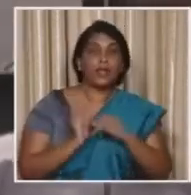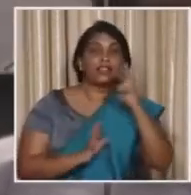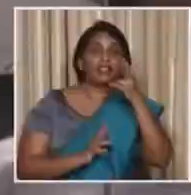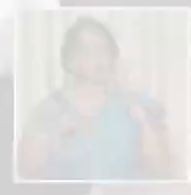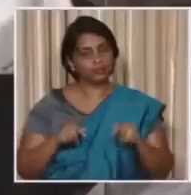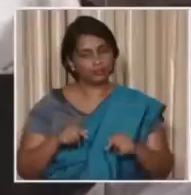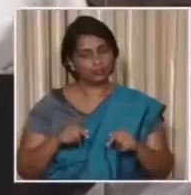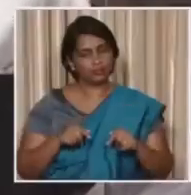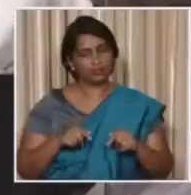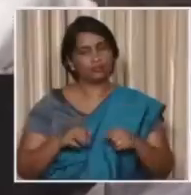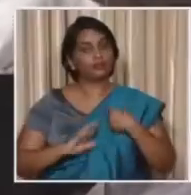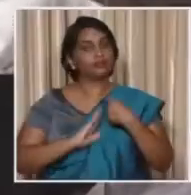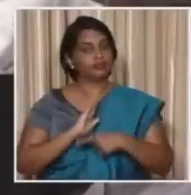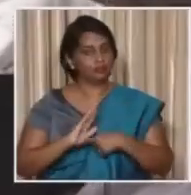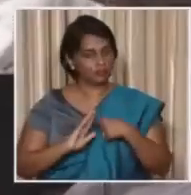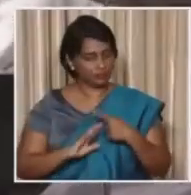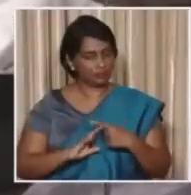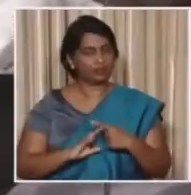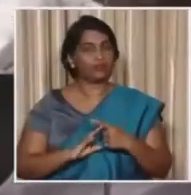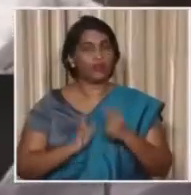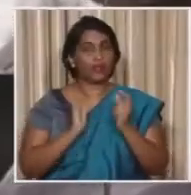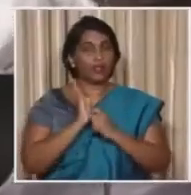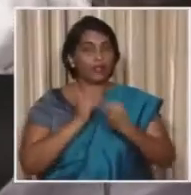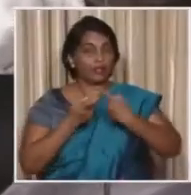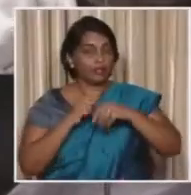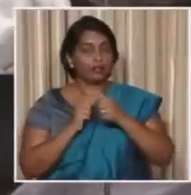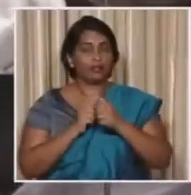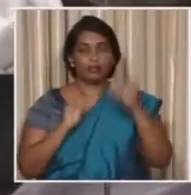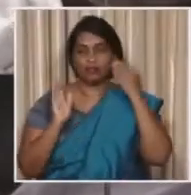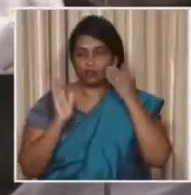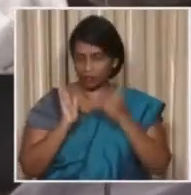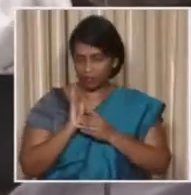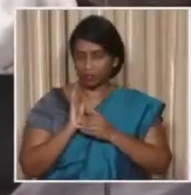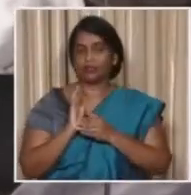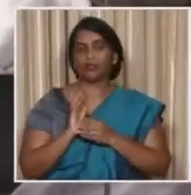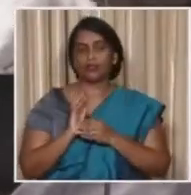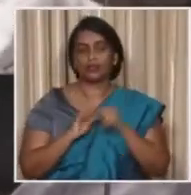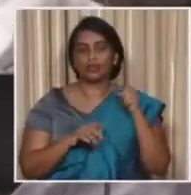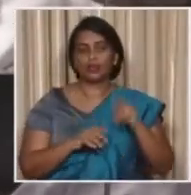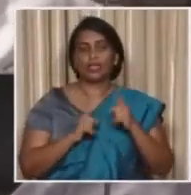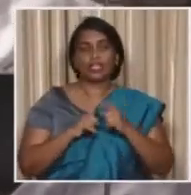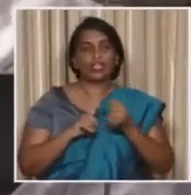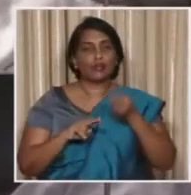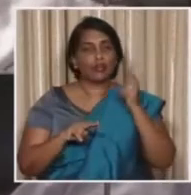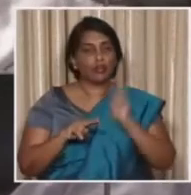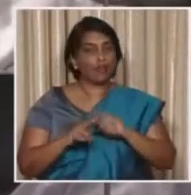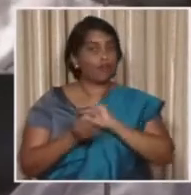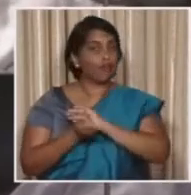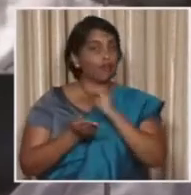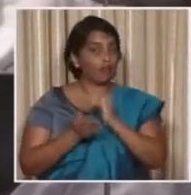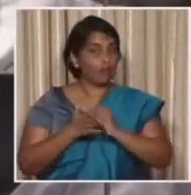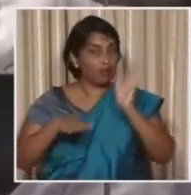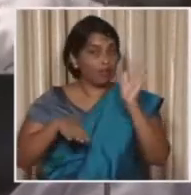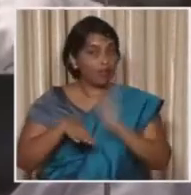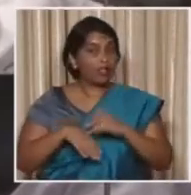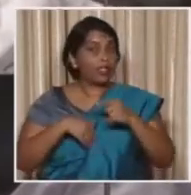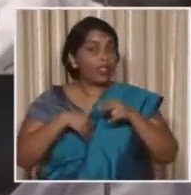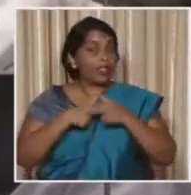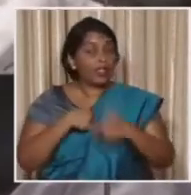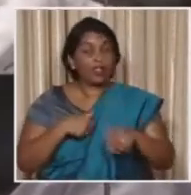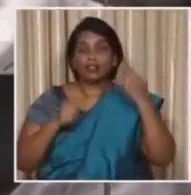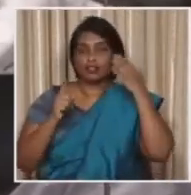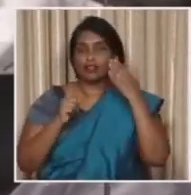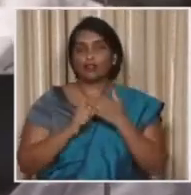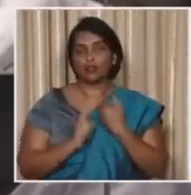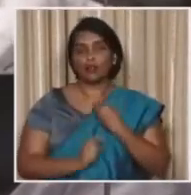ඔගේ අහන්නකෝ. මේ රටේ මේ ණය ප්‍රතිව්‍යුගතකරණය කරලා මේ සේවකාර්ථ සාධක අරමුදලට අත තියන්නට හේතු වෙච්ච කාරණේ